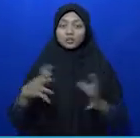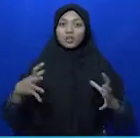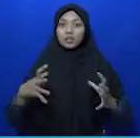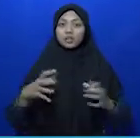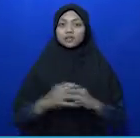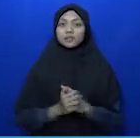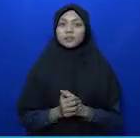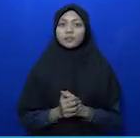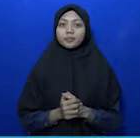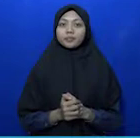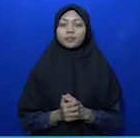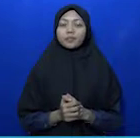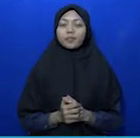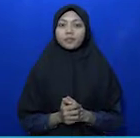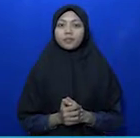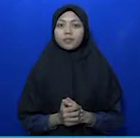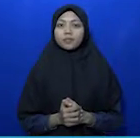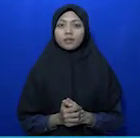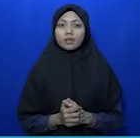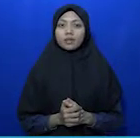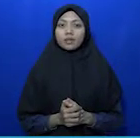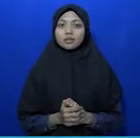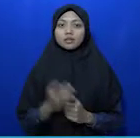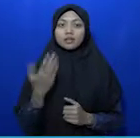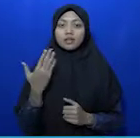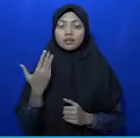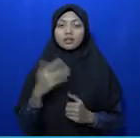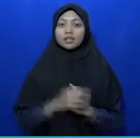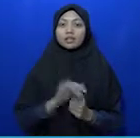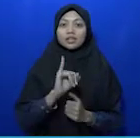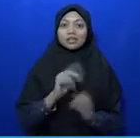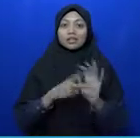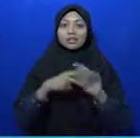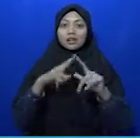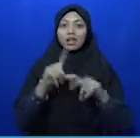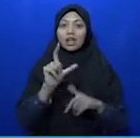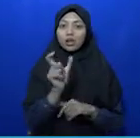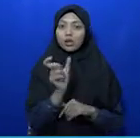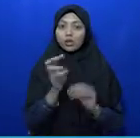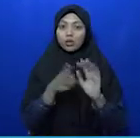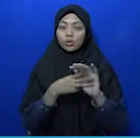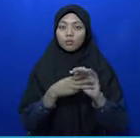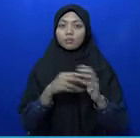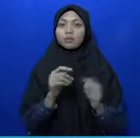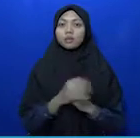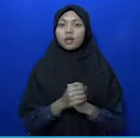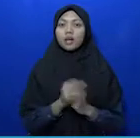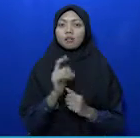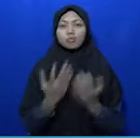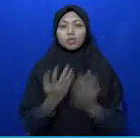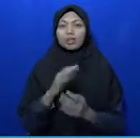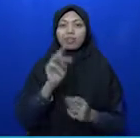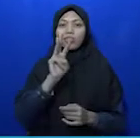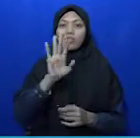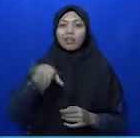Nah dari dividen tadi, yang bagian Inalum, saya sudah menghitung juga gitu ya, itu dalam waktu 3